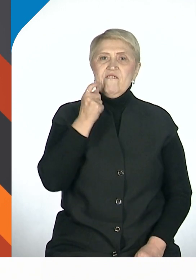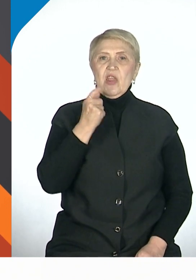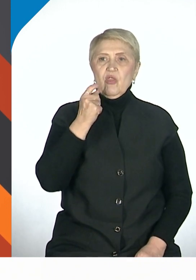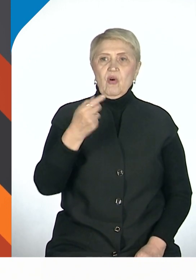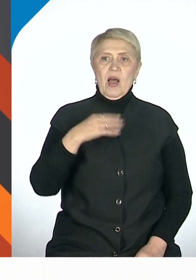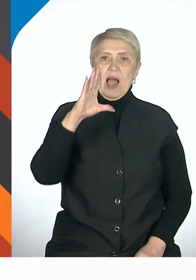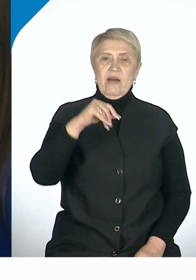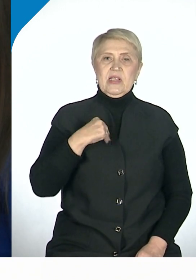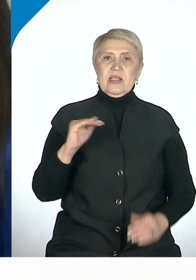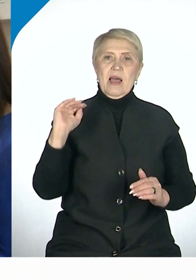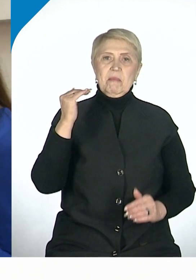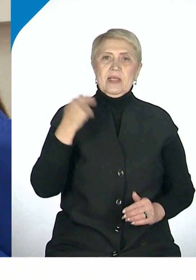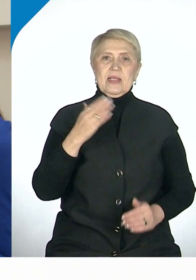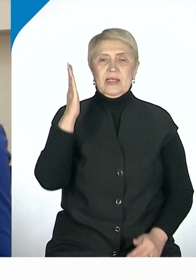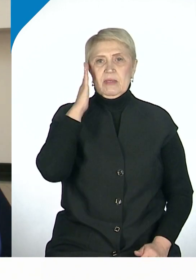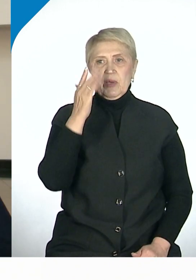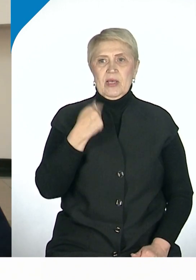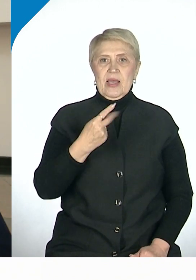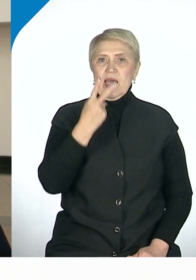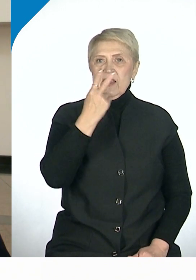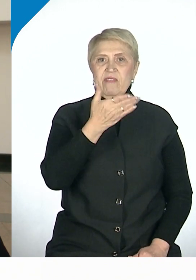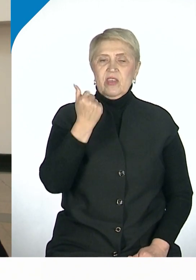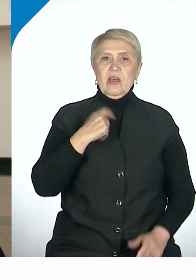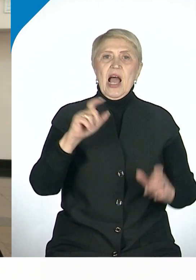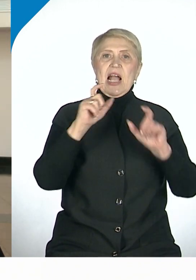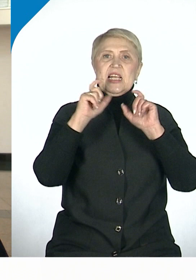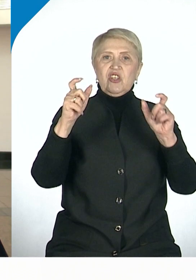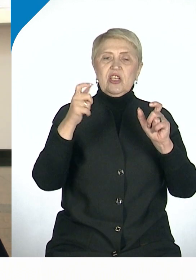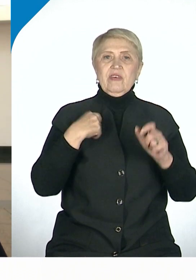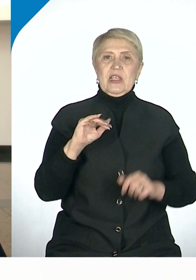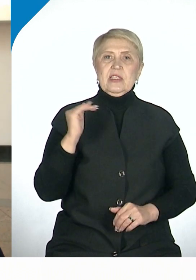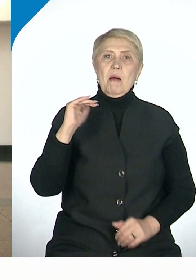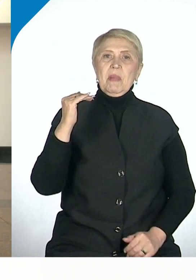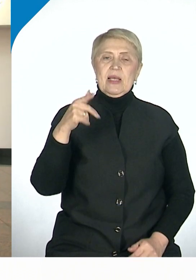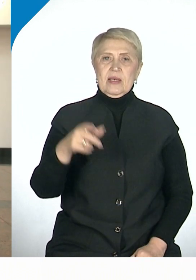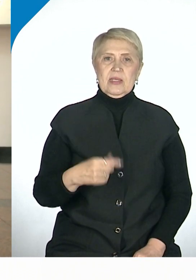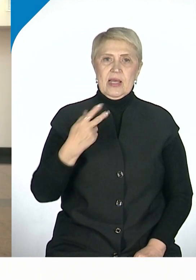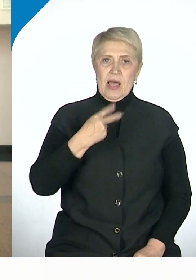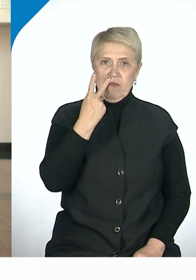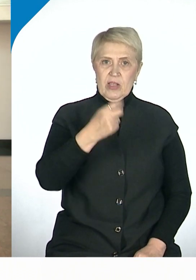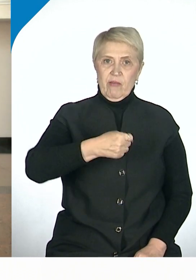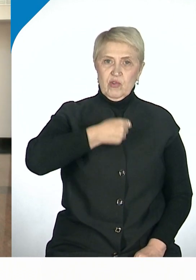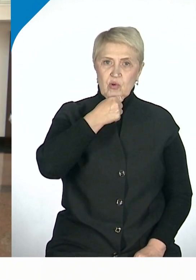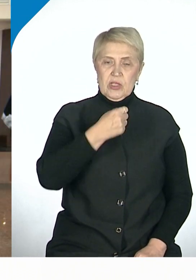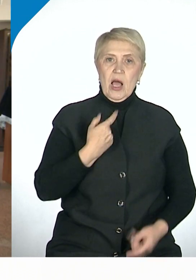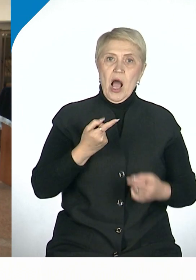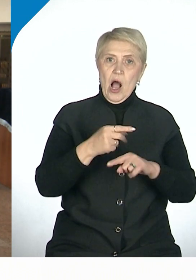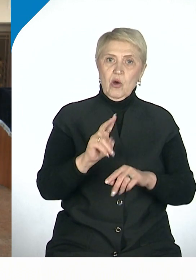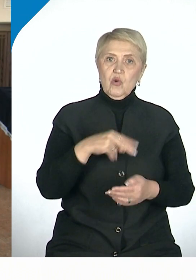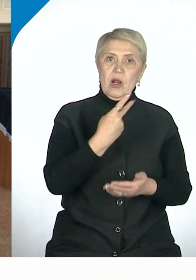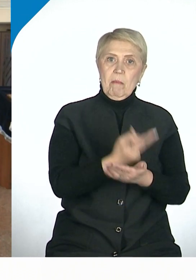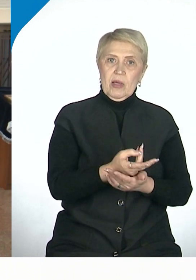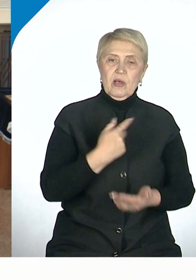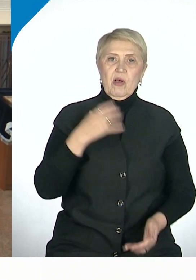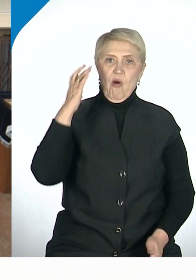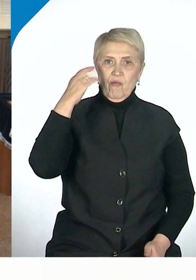Спят и сладко причмокивают. Я еще не видела ни одного кричащего младенца. Я видела взрослых, которые падали в обморок, но не